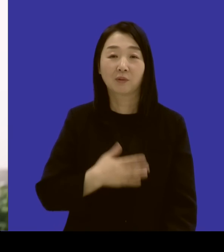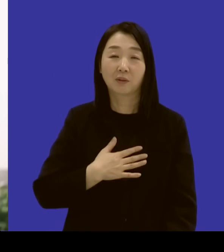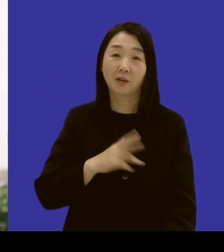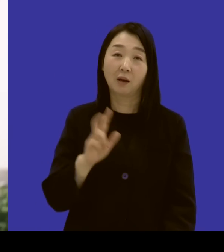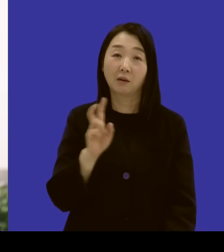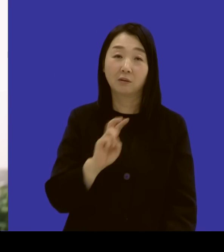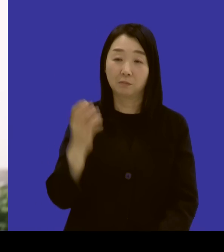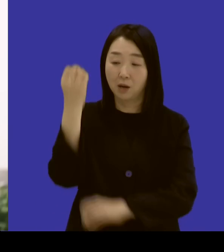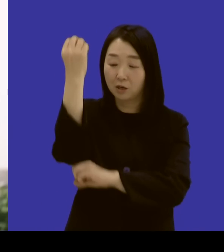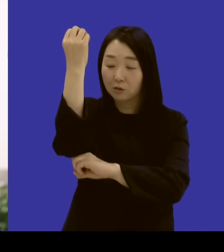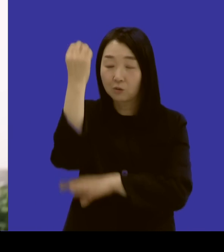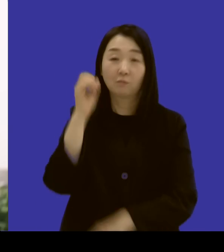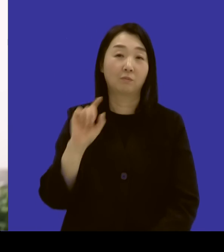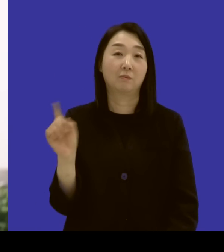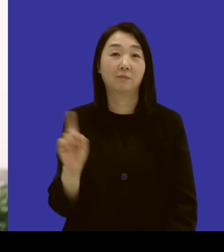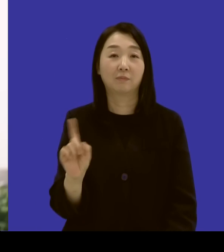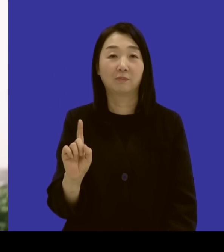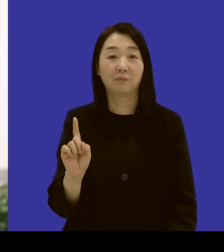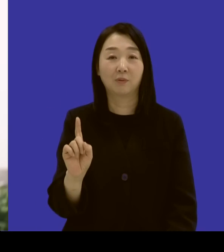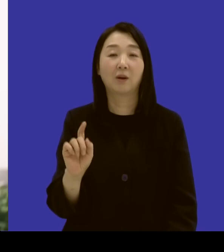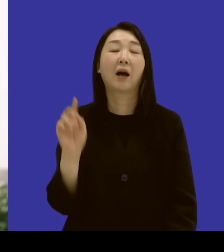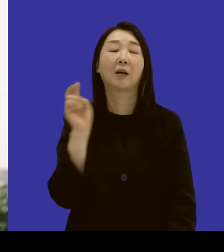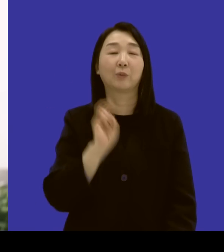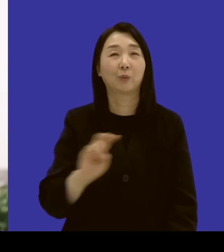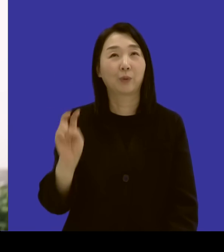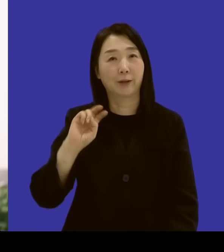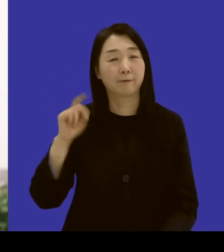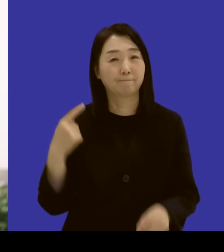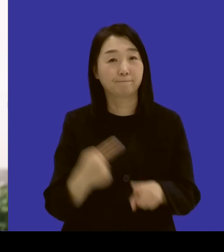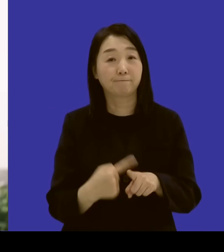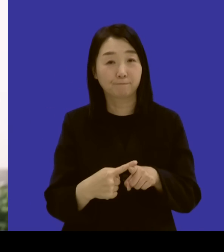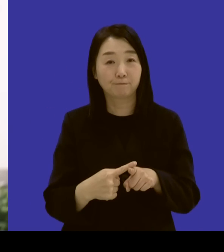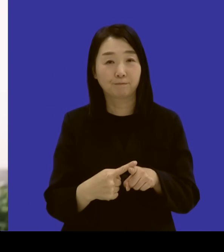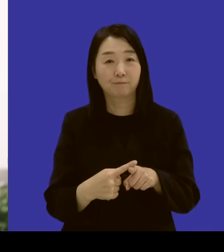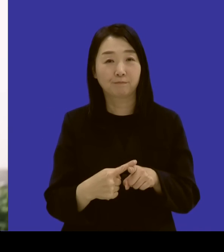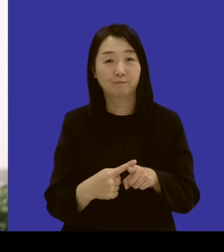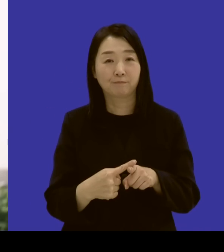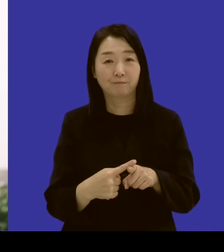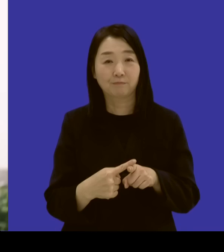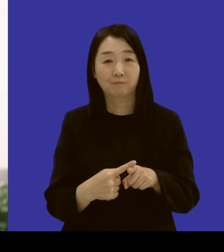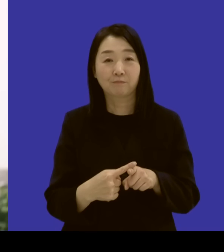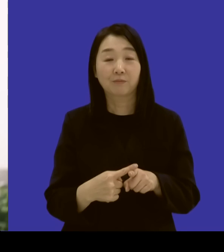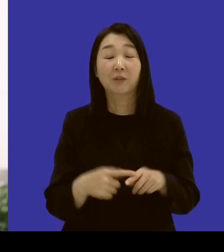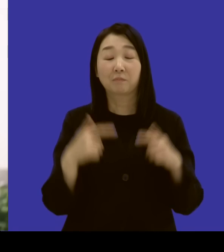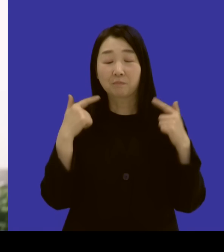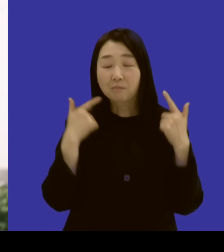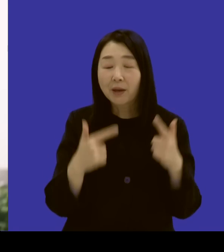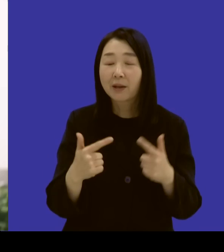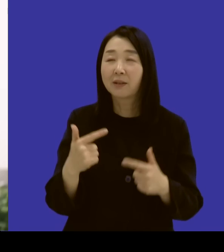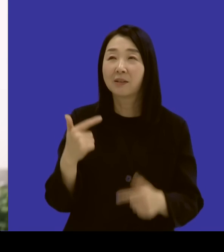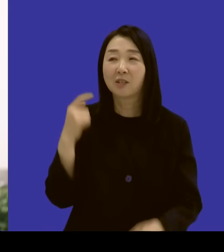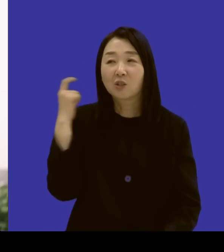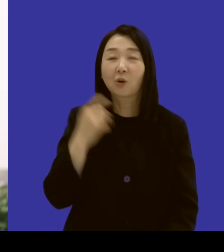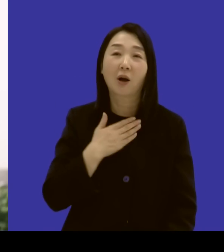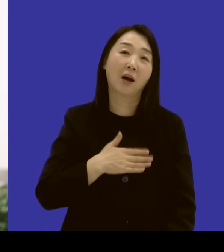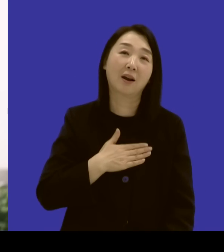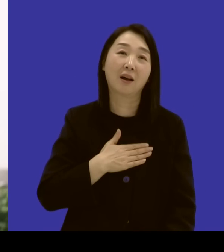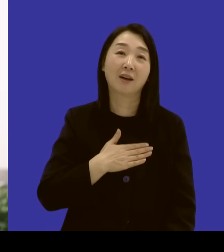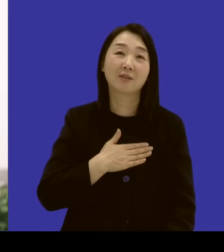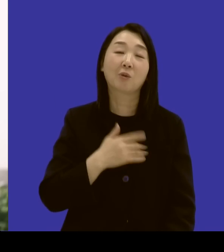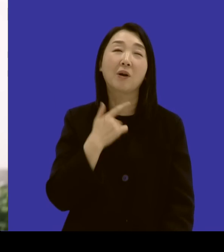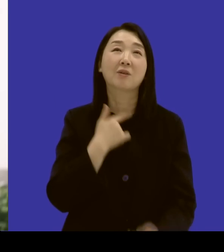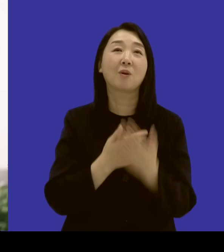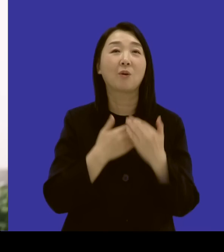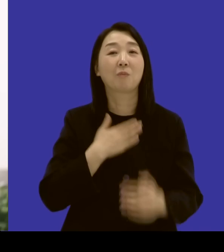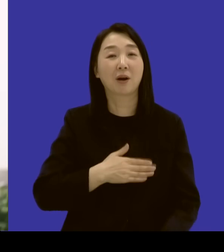음악의 근본은 노래다. 이거를 제가 그러니까 맨날 얘기는 듣는데요. 정말 경험을 하게